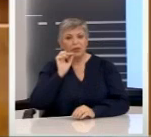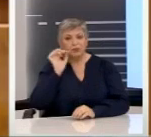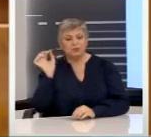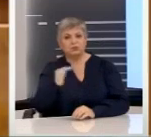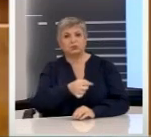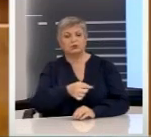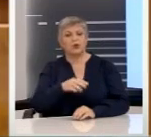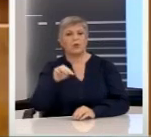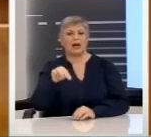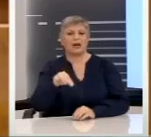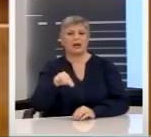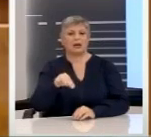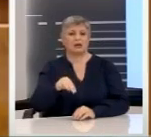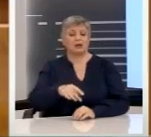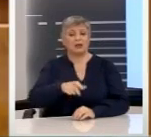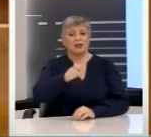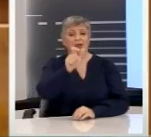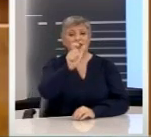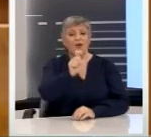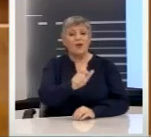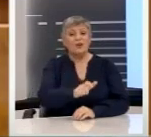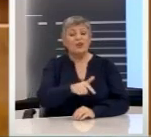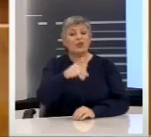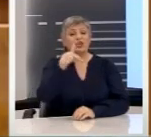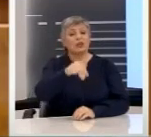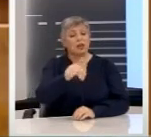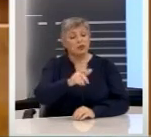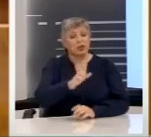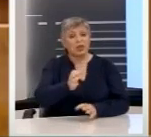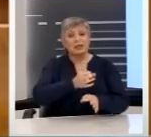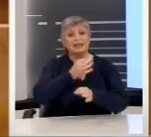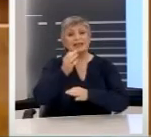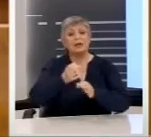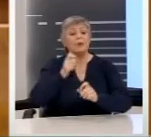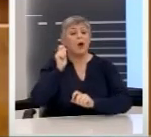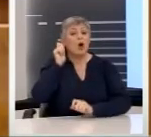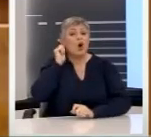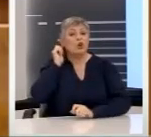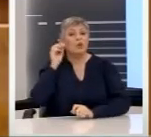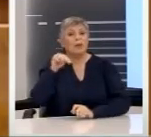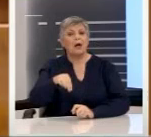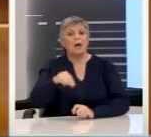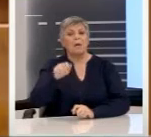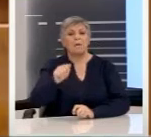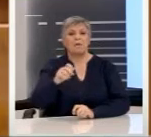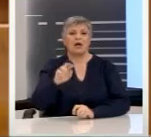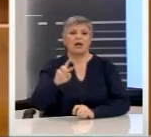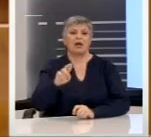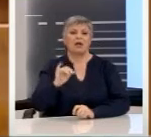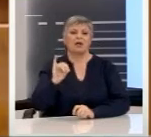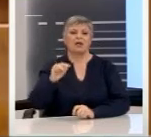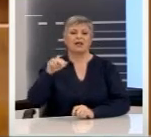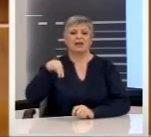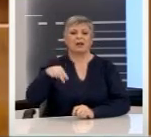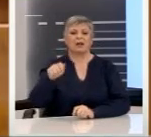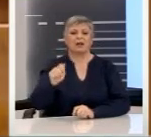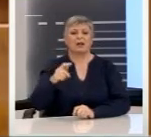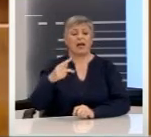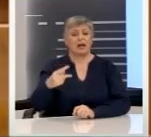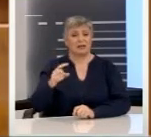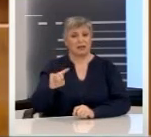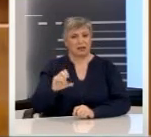ίδιος ο Γιαννουσάκης έδωσε αφορμή για την εμπλοκή του ονόματος του Μαρινάκη στην υπόθεση των Ουρουάν, καταθέτοντας και στο δικαστήριο και προανακριτικά εδώ.